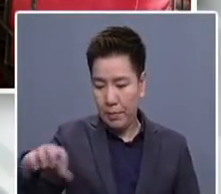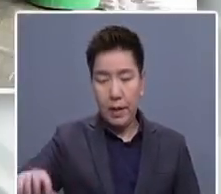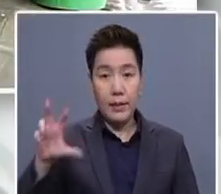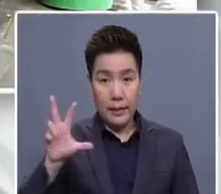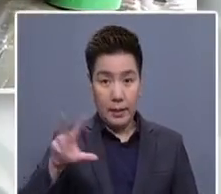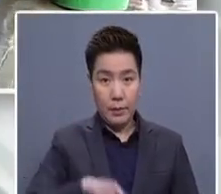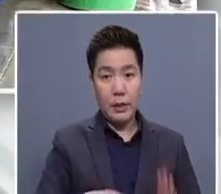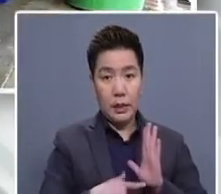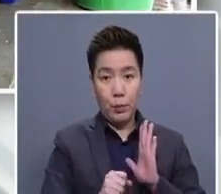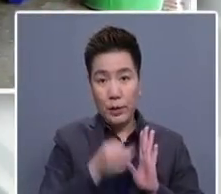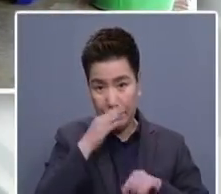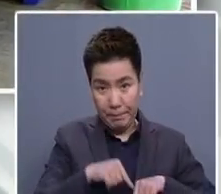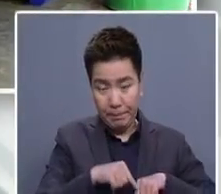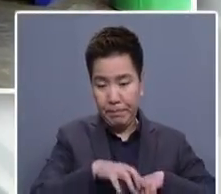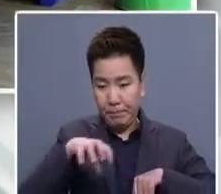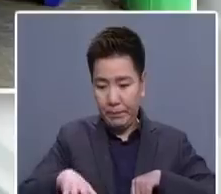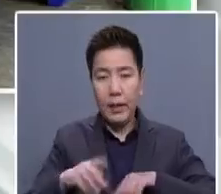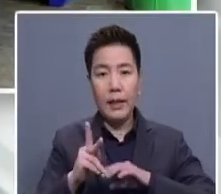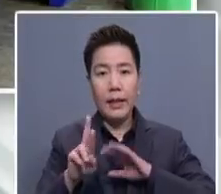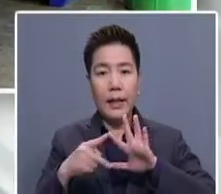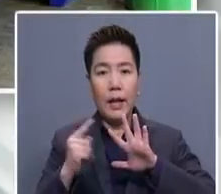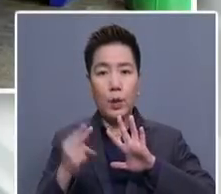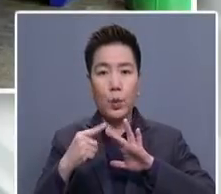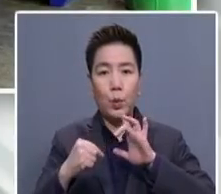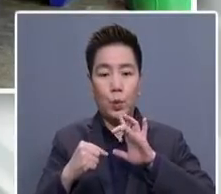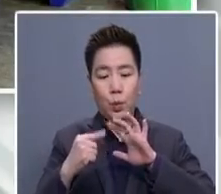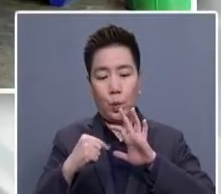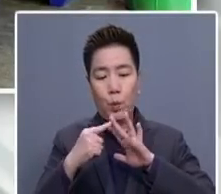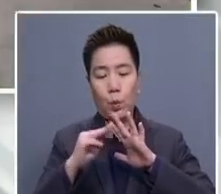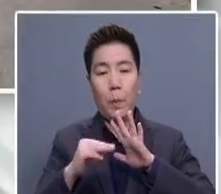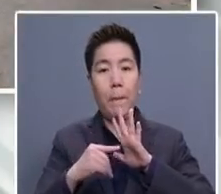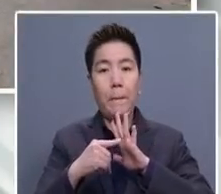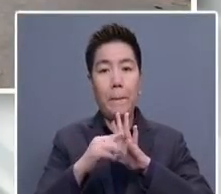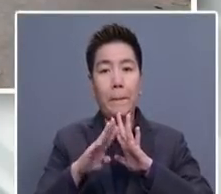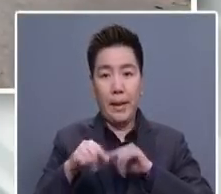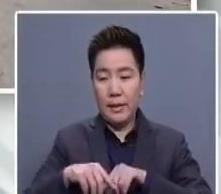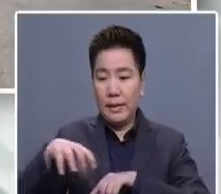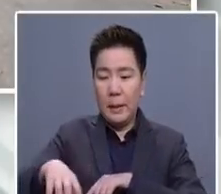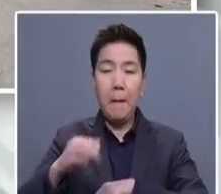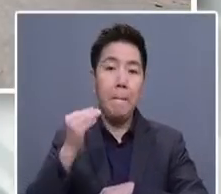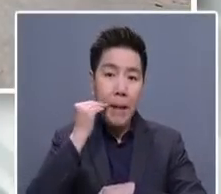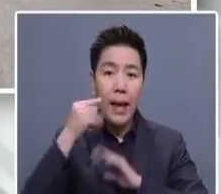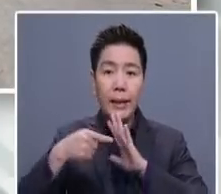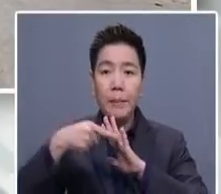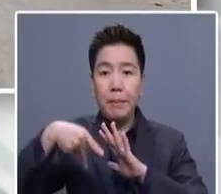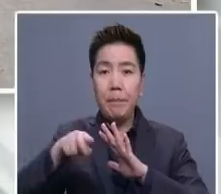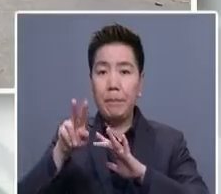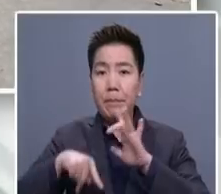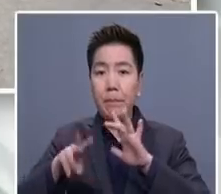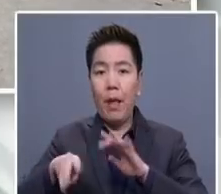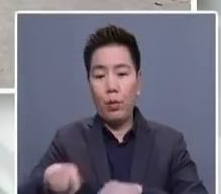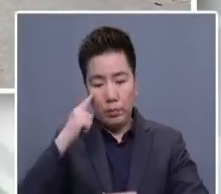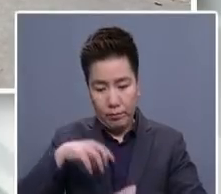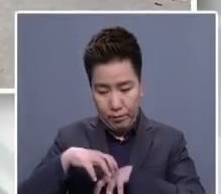าบาลสมุทรสาครโรงพยาบาลกระทุ่มแบนแล้วโรงพยาบาลบ้านแพ้วทั้ง3แห่งเนี่ยก็จะให้การรักษา